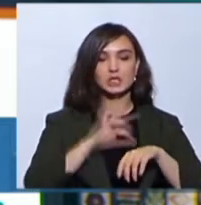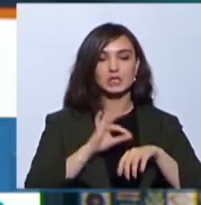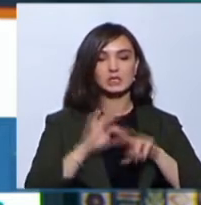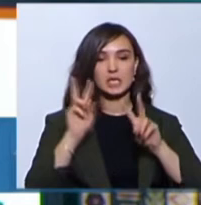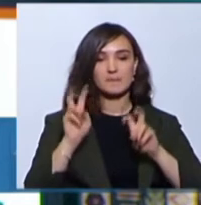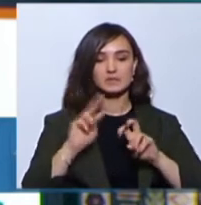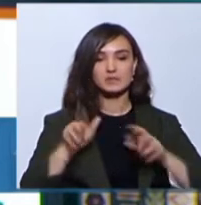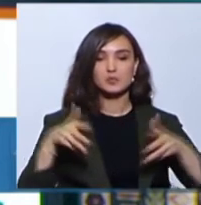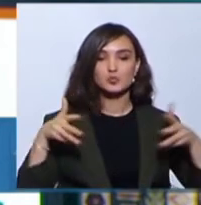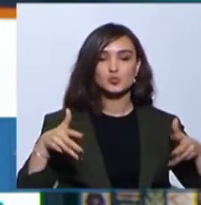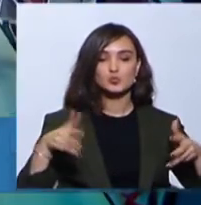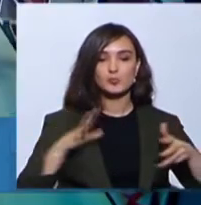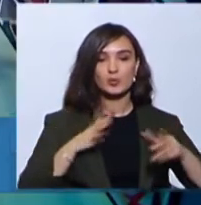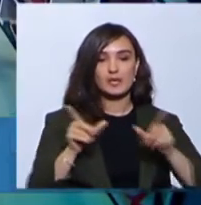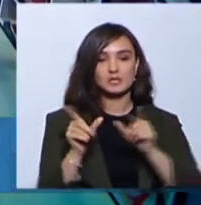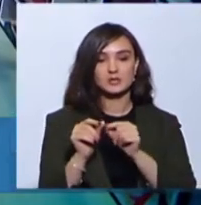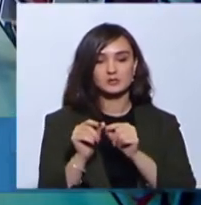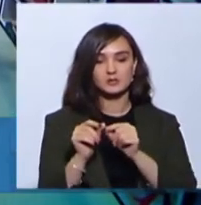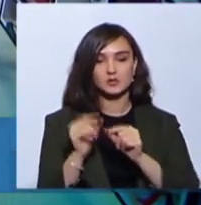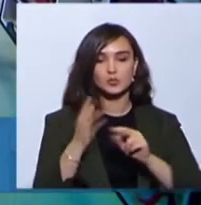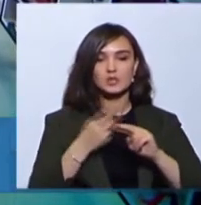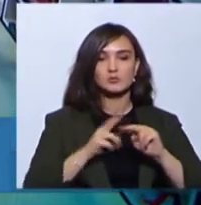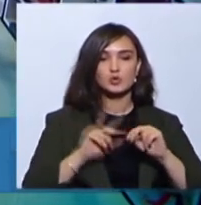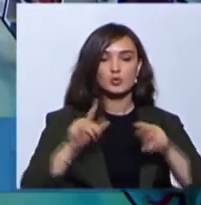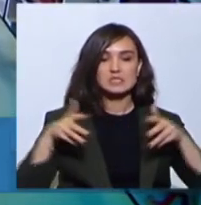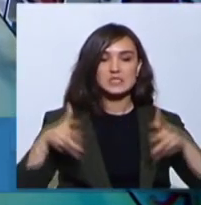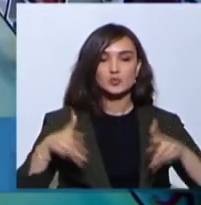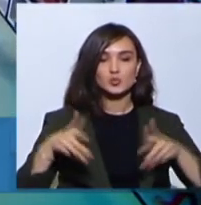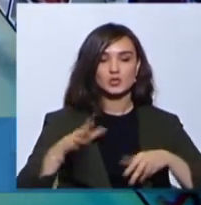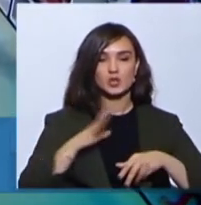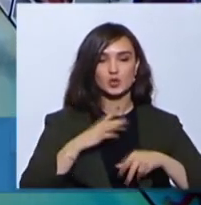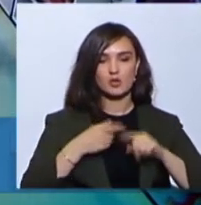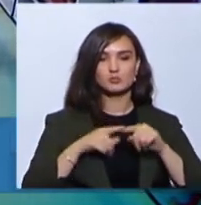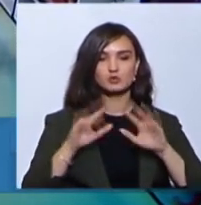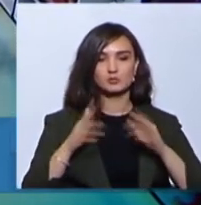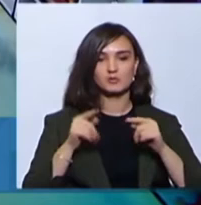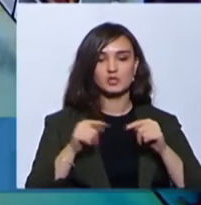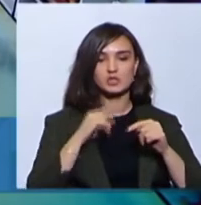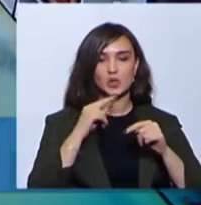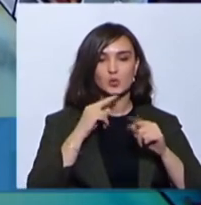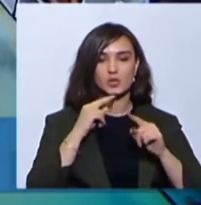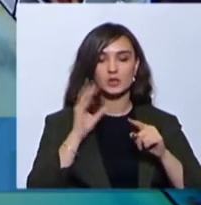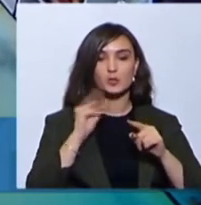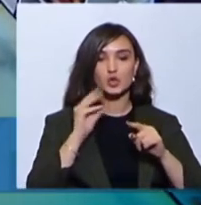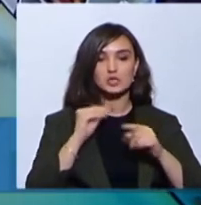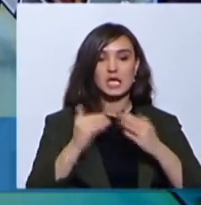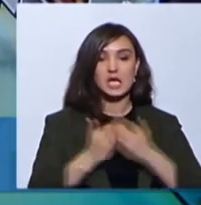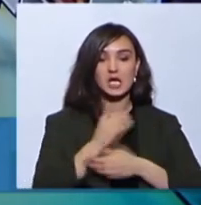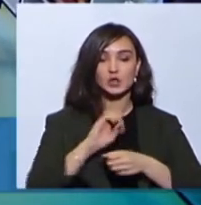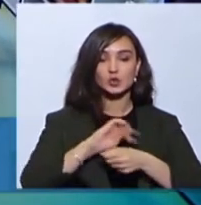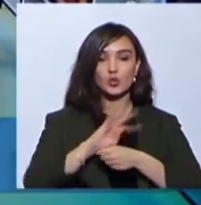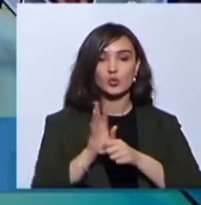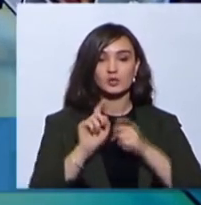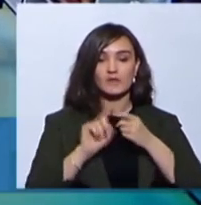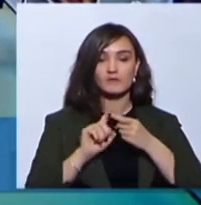და სიმსუქნე იყო დაწყვილებული, თუ იმიტომ რომ სიმსუქნე იყო ამ შემთხვევაში საყურადღებო? როდესაც ახალ